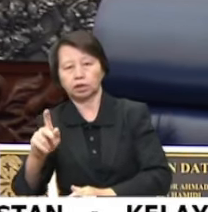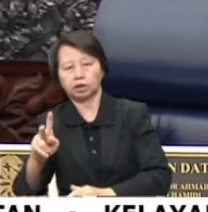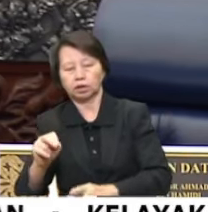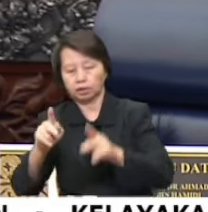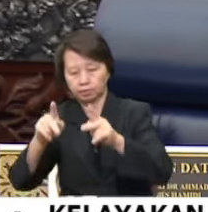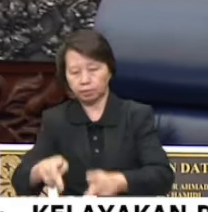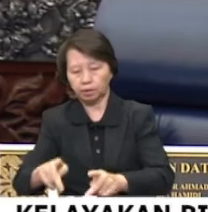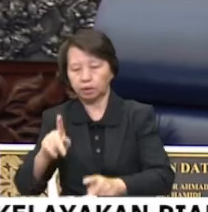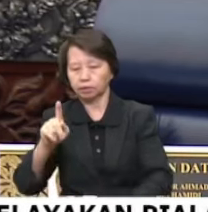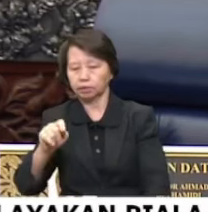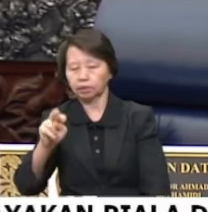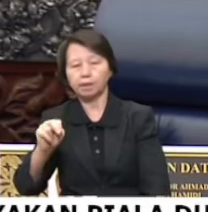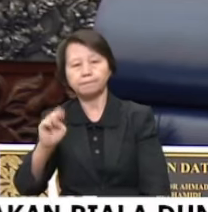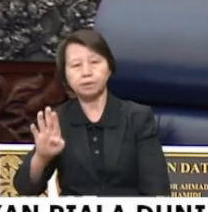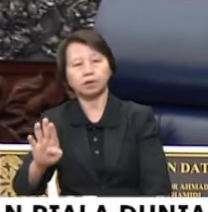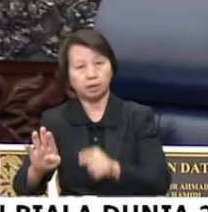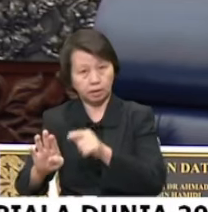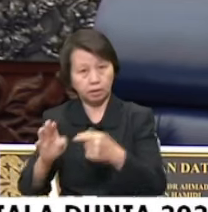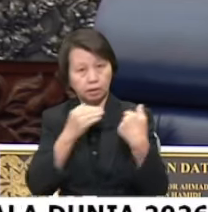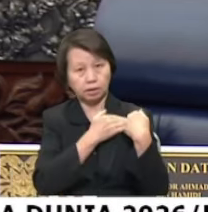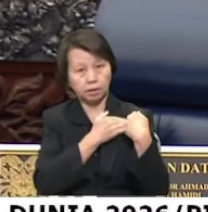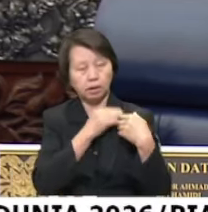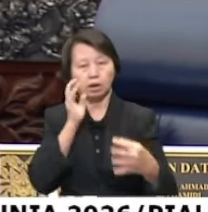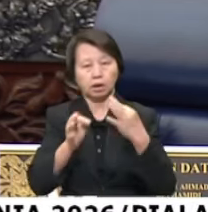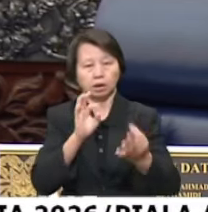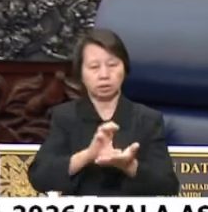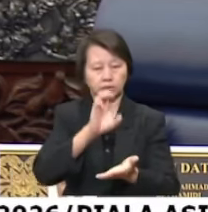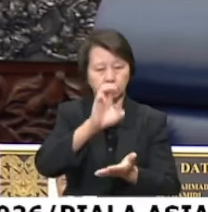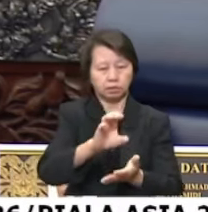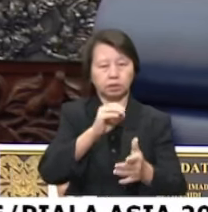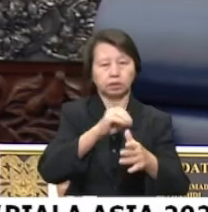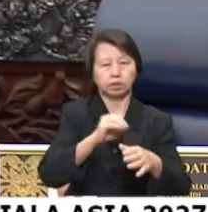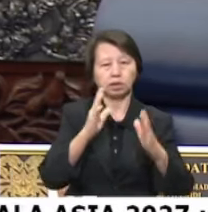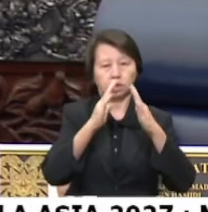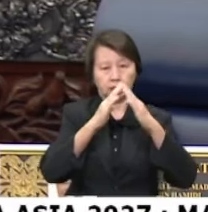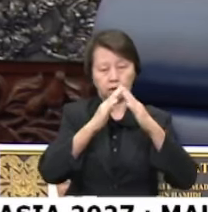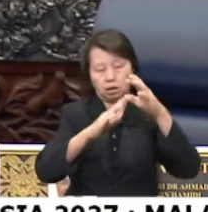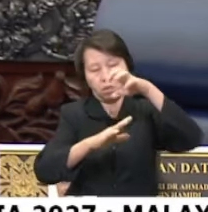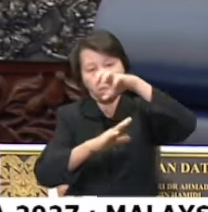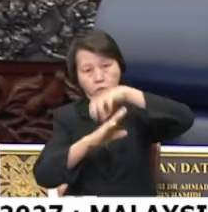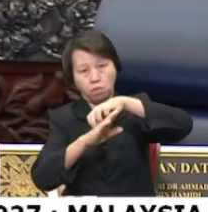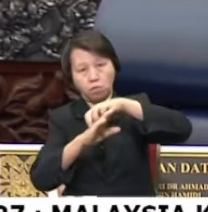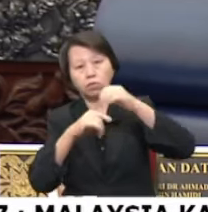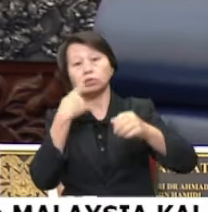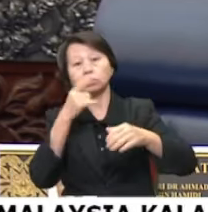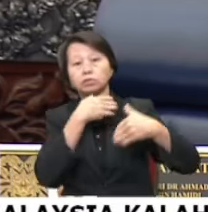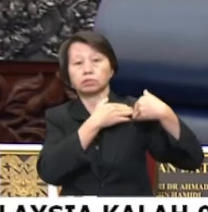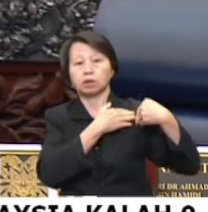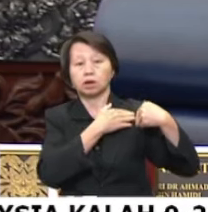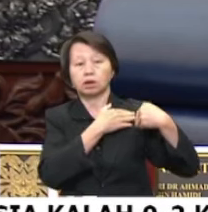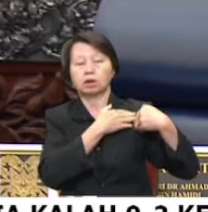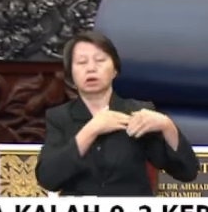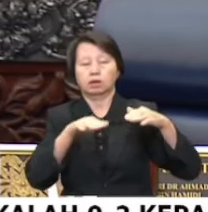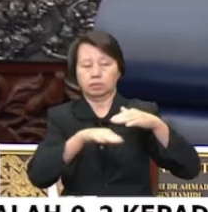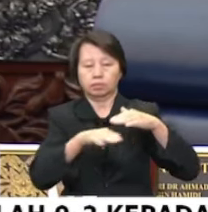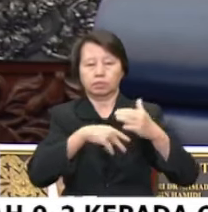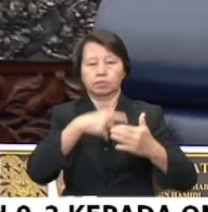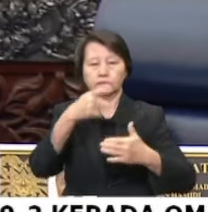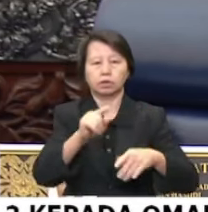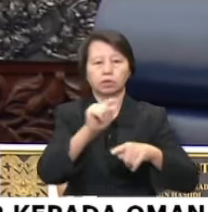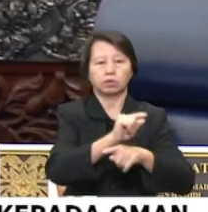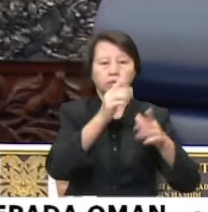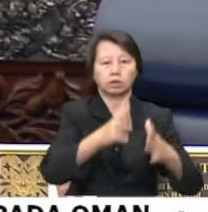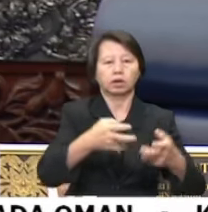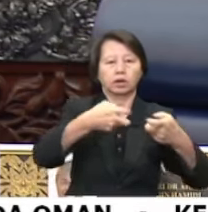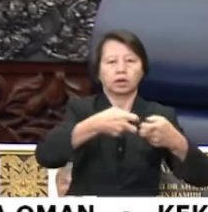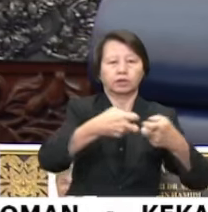utility atau TNB. Sekiranya pelabur menyertai program solar di bumbung, maka off-taker tenaga di bawah program ini adalah pengguna